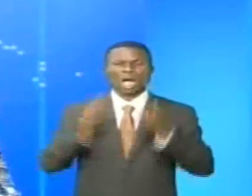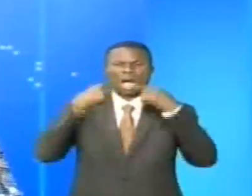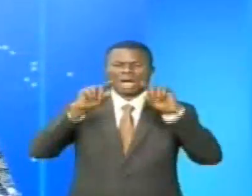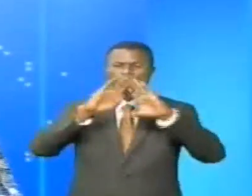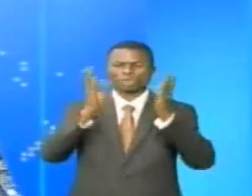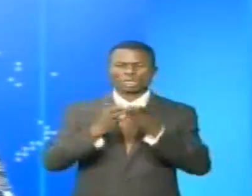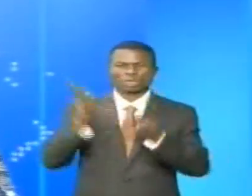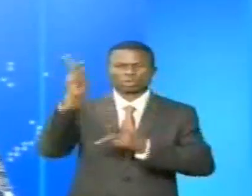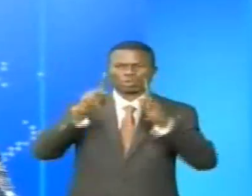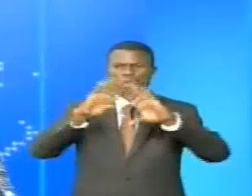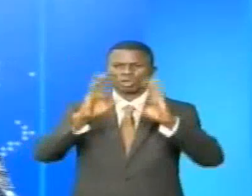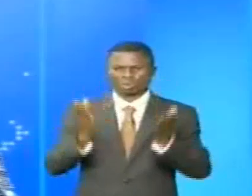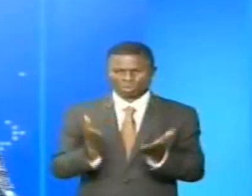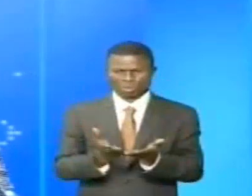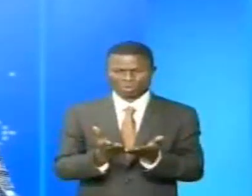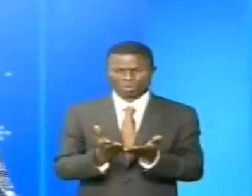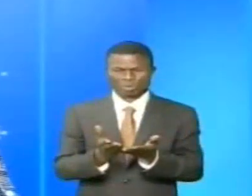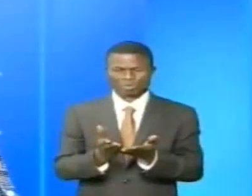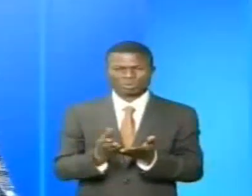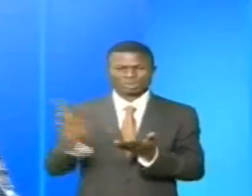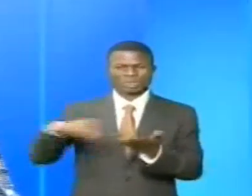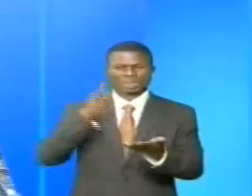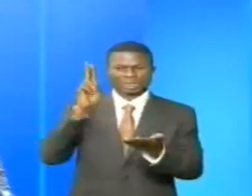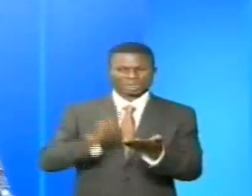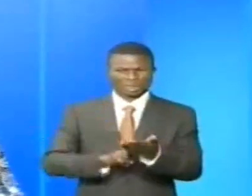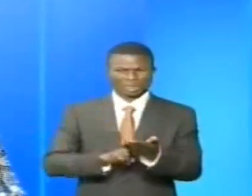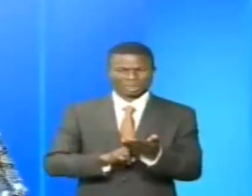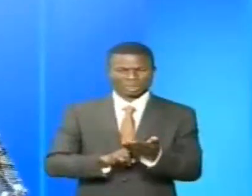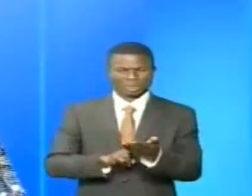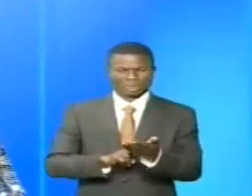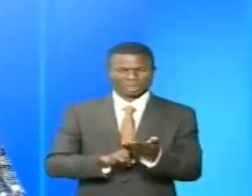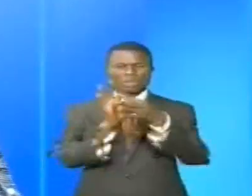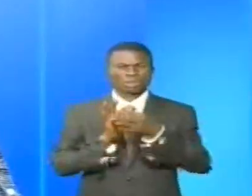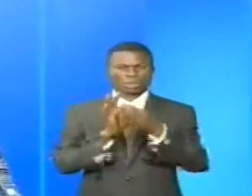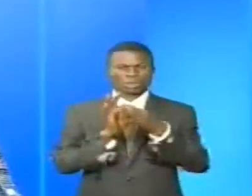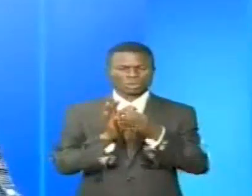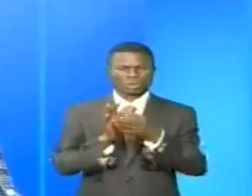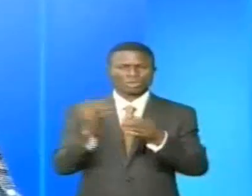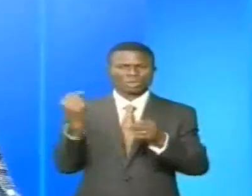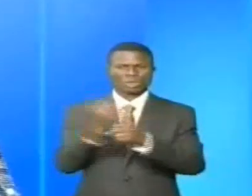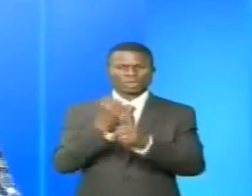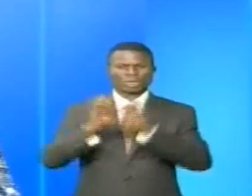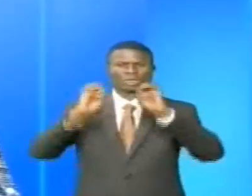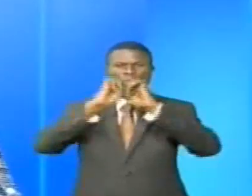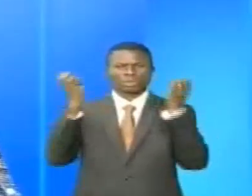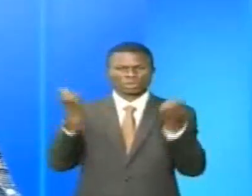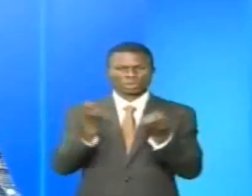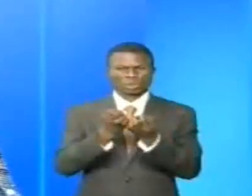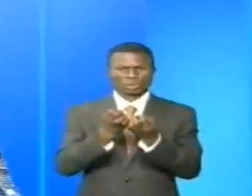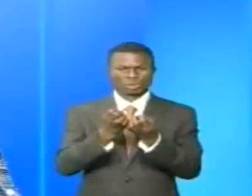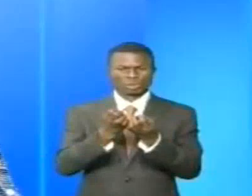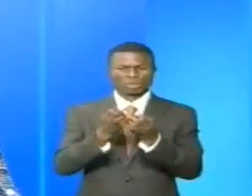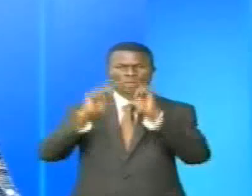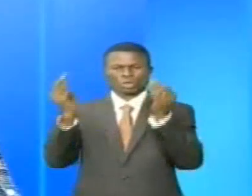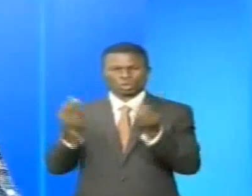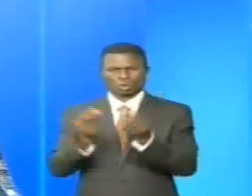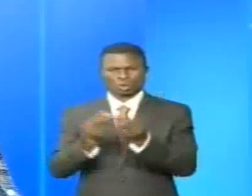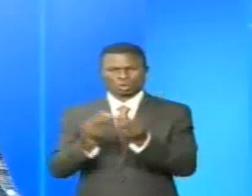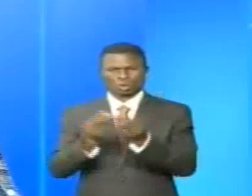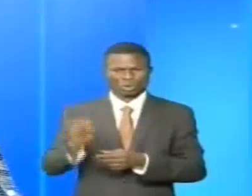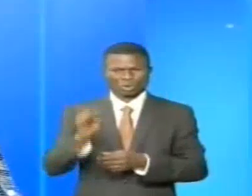connaissance de l'opinion que le contrat qui est lié au consortium des sociétés du groupe Semlex